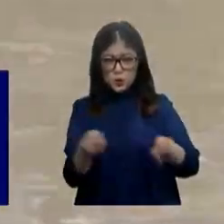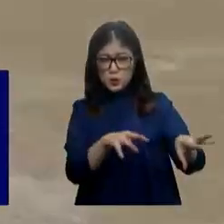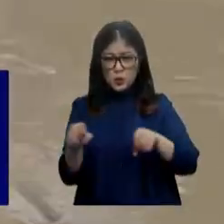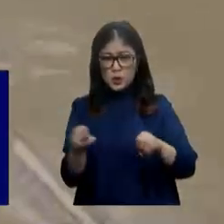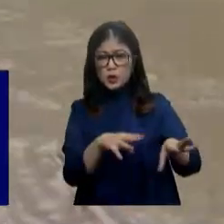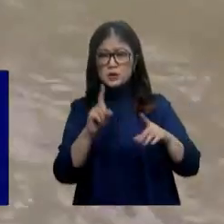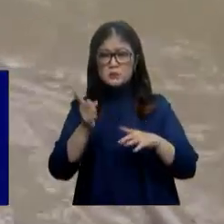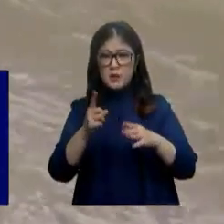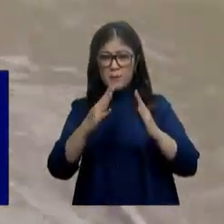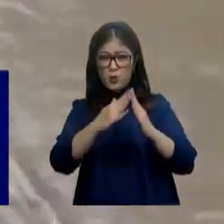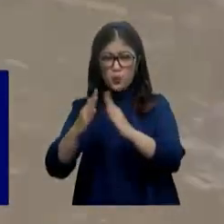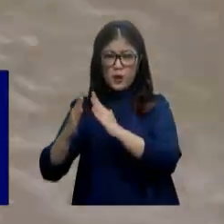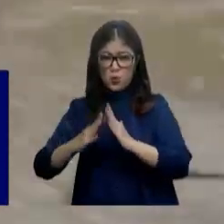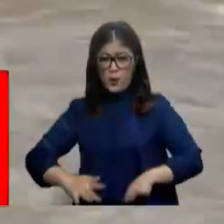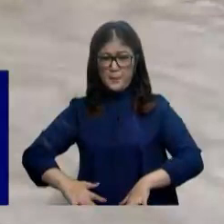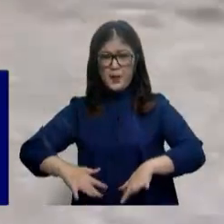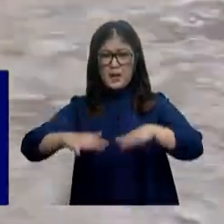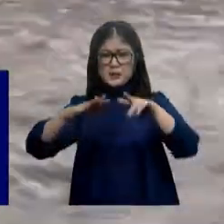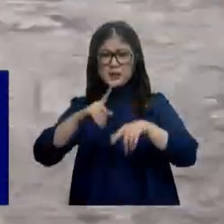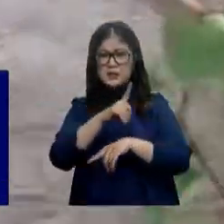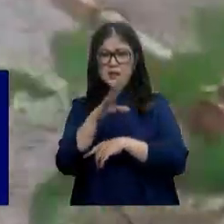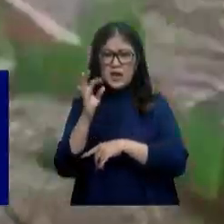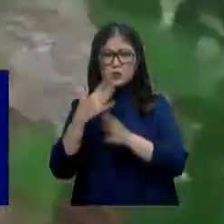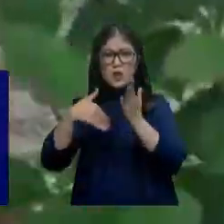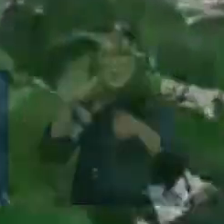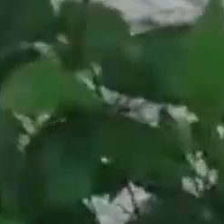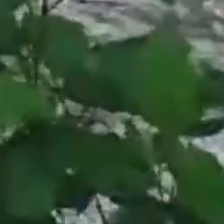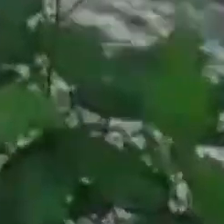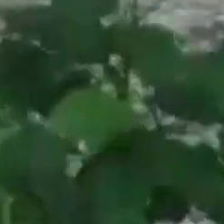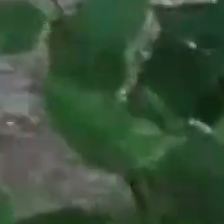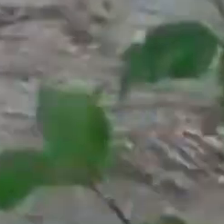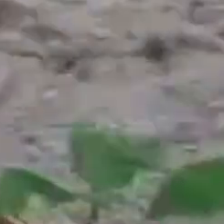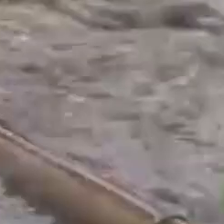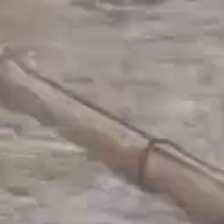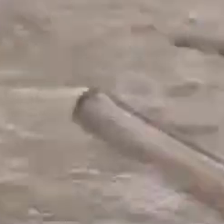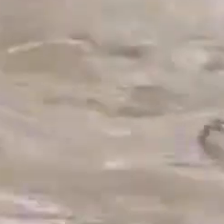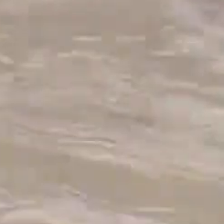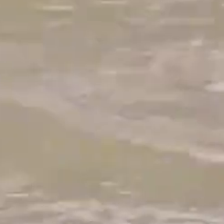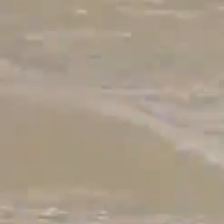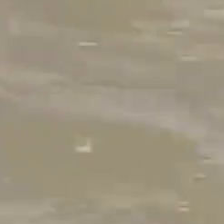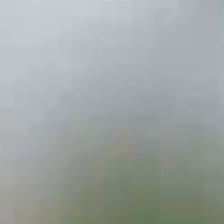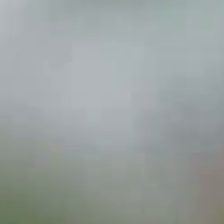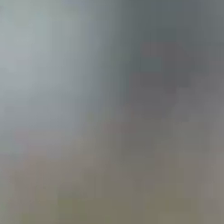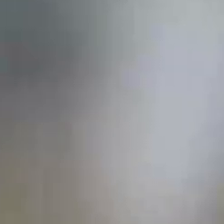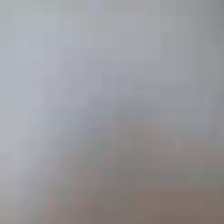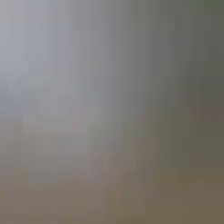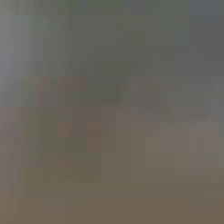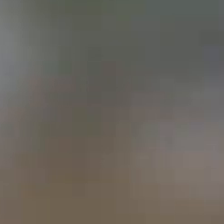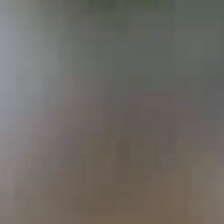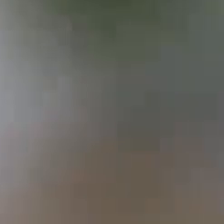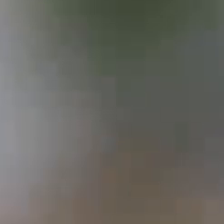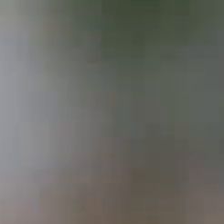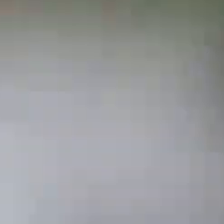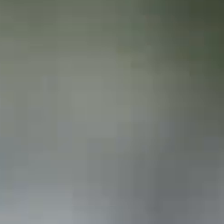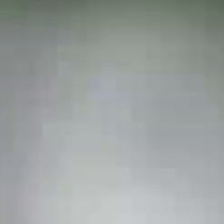sore, banjir masih merendam ratusan rumah di 3 kecamatan, di Kecamatan Polinggona, Tangge Tada, dan Watu Bangga. Banjir bandang ini